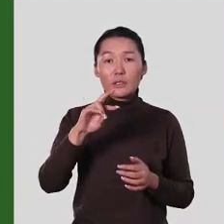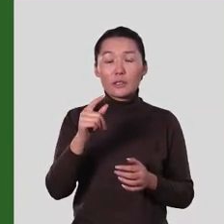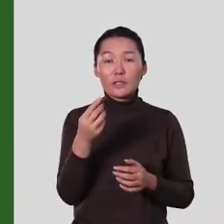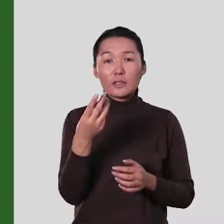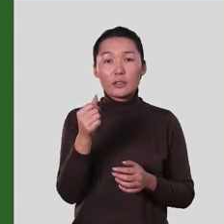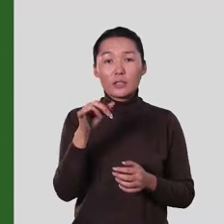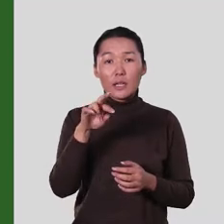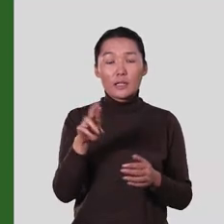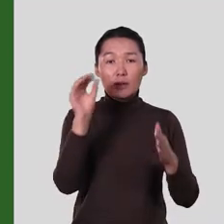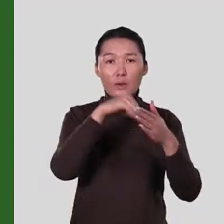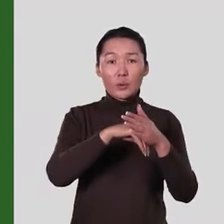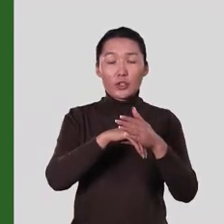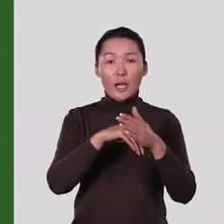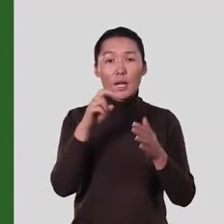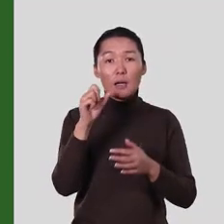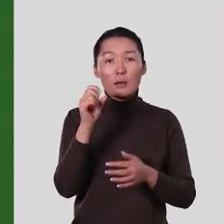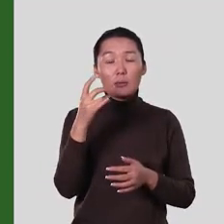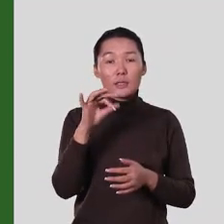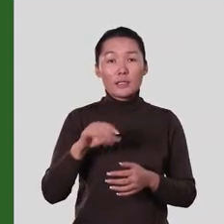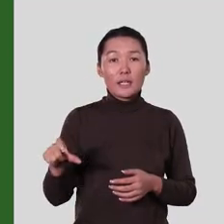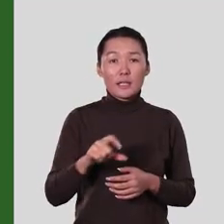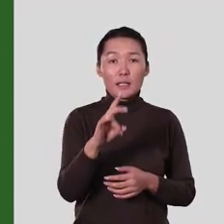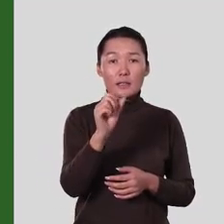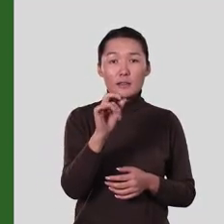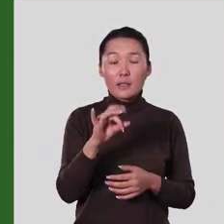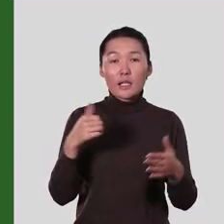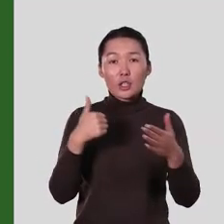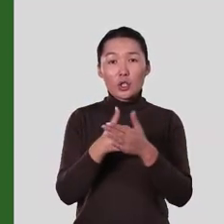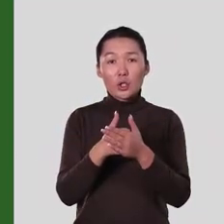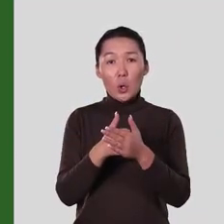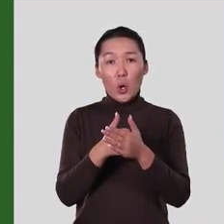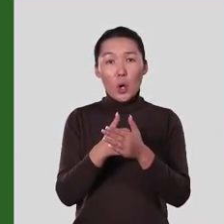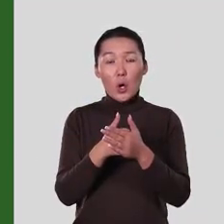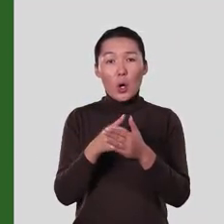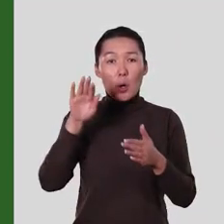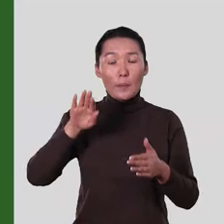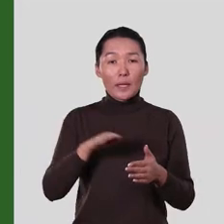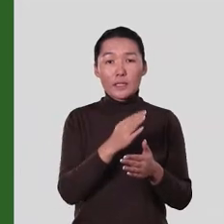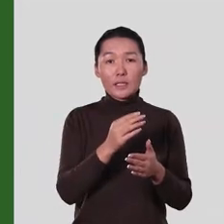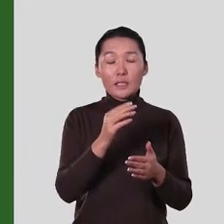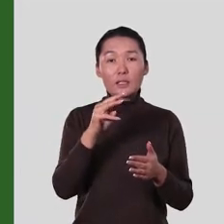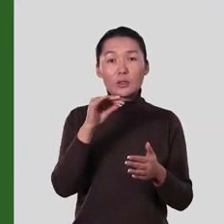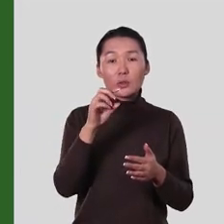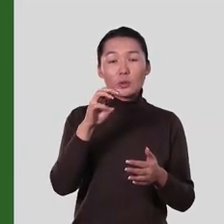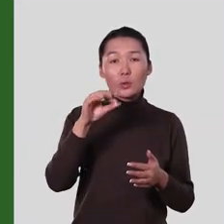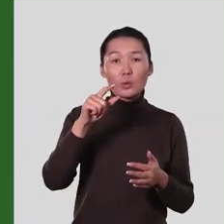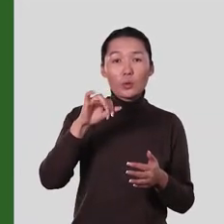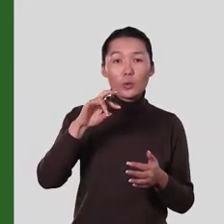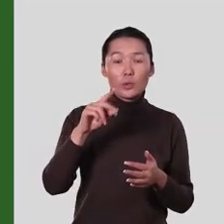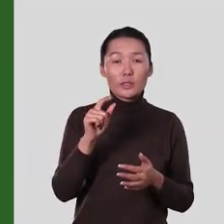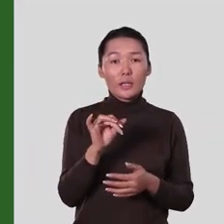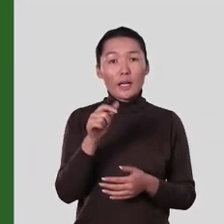включая бассейн реки Нарын до плотины Токтагульской ГЭС и верховья реки